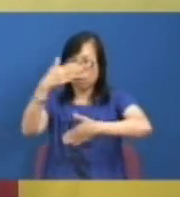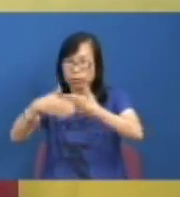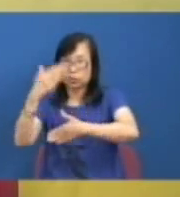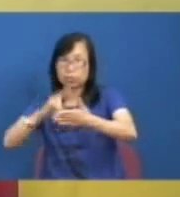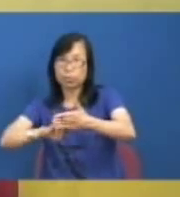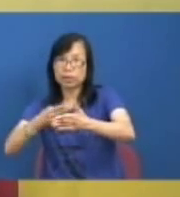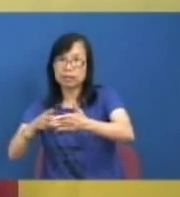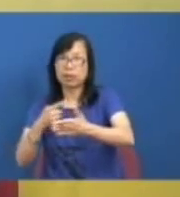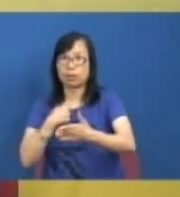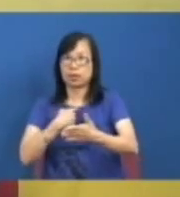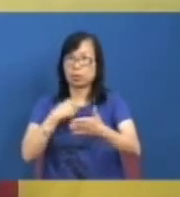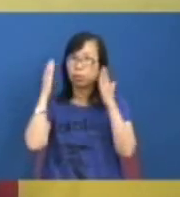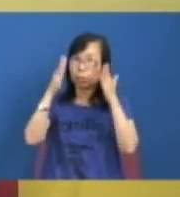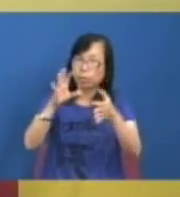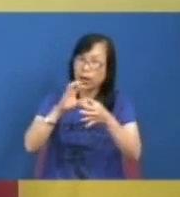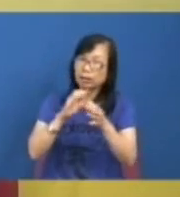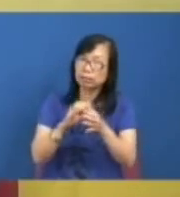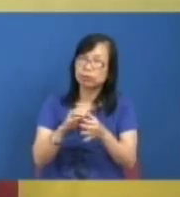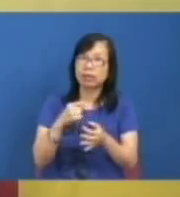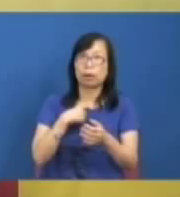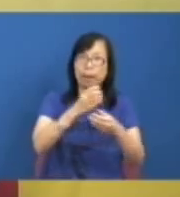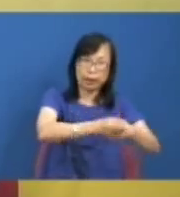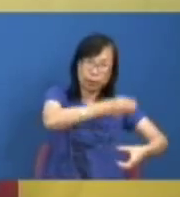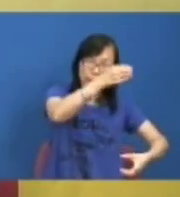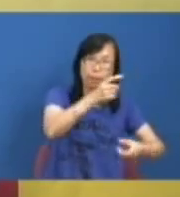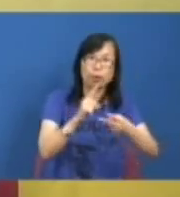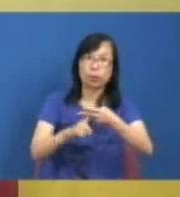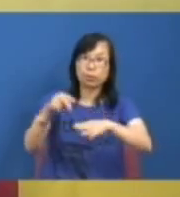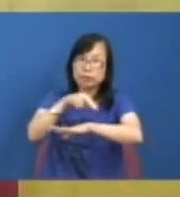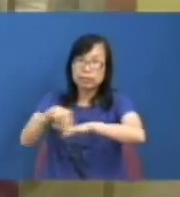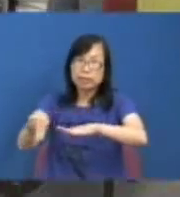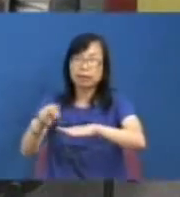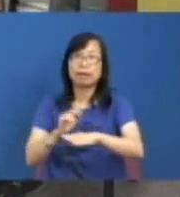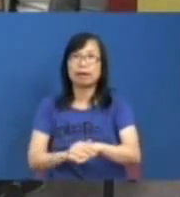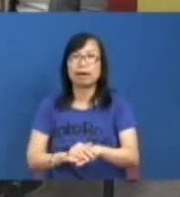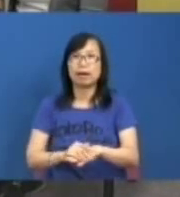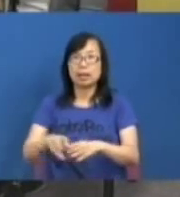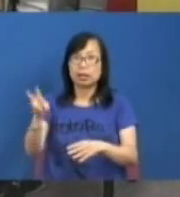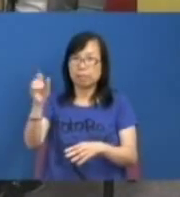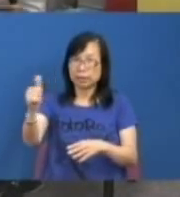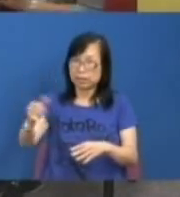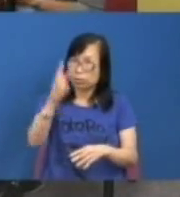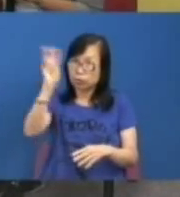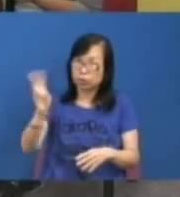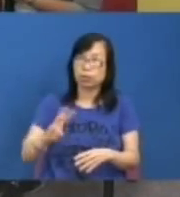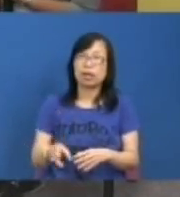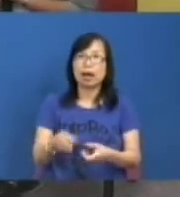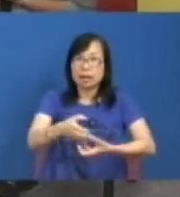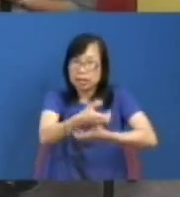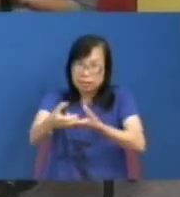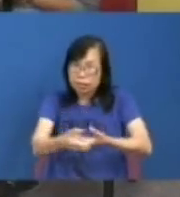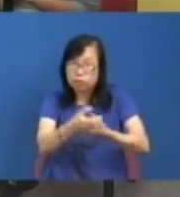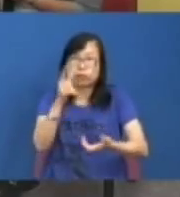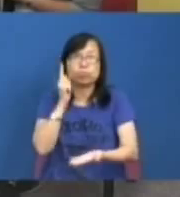實有很多事要關注的，除了渠務工程、自來水的工程之外，其實消防也很